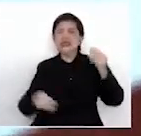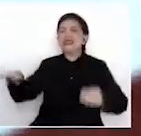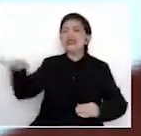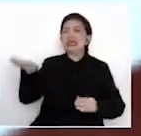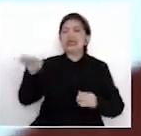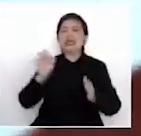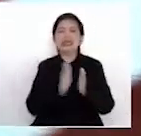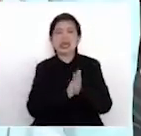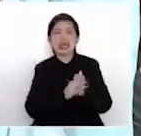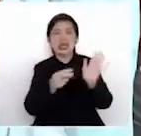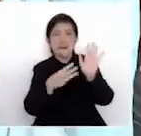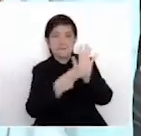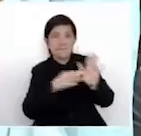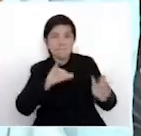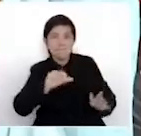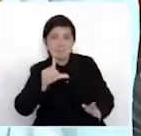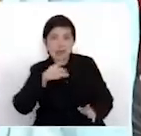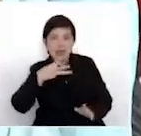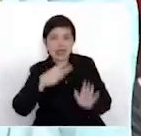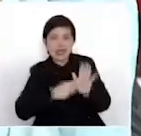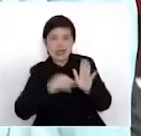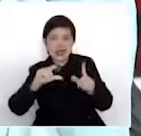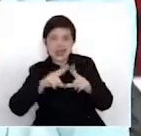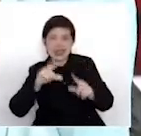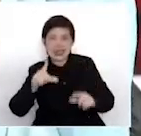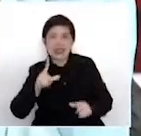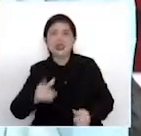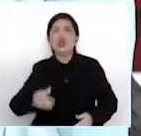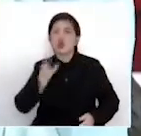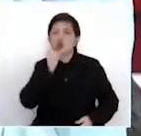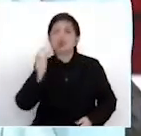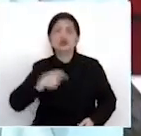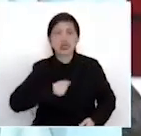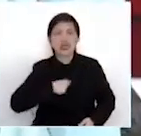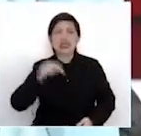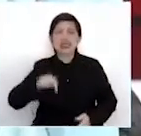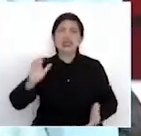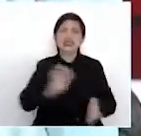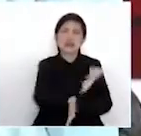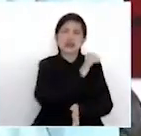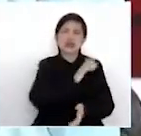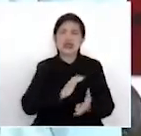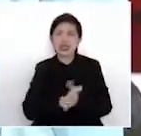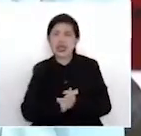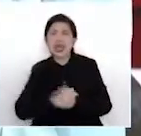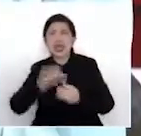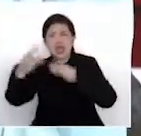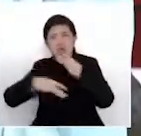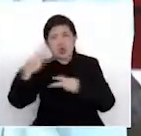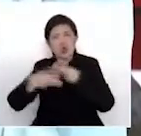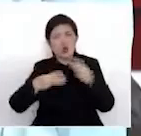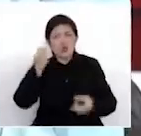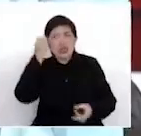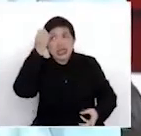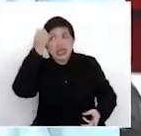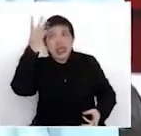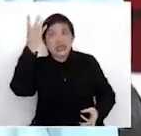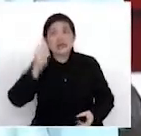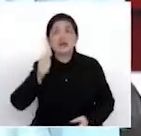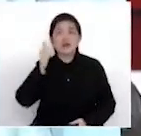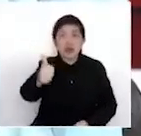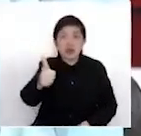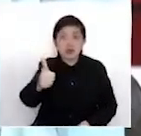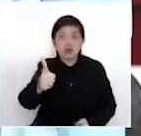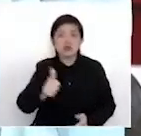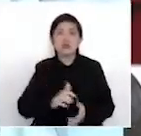pribadi ini potensi ekonomi kreatif harus ditimbulkan dan mereka mau bekerja berdasarkan itu